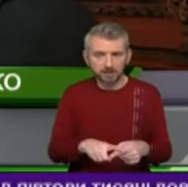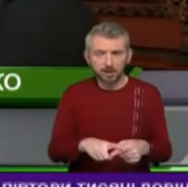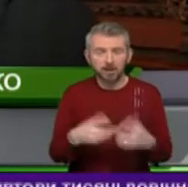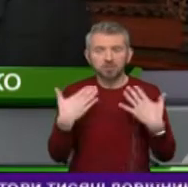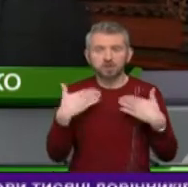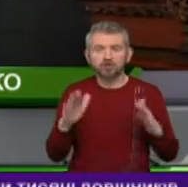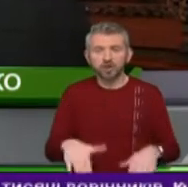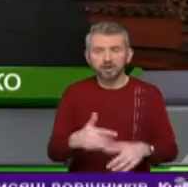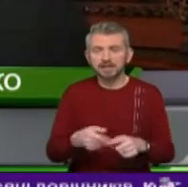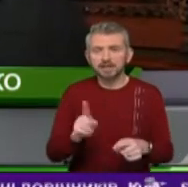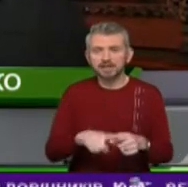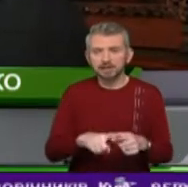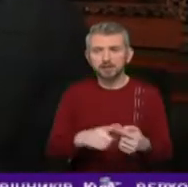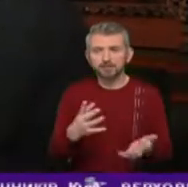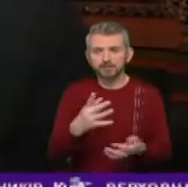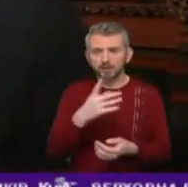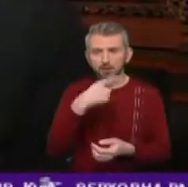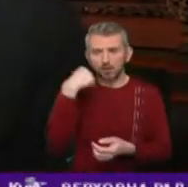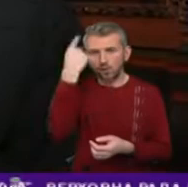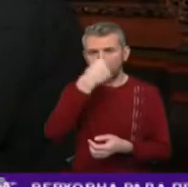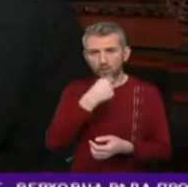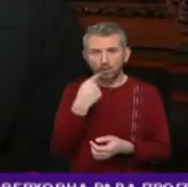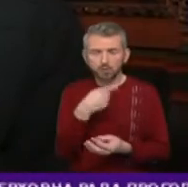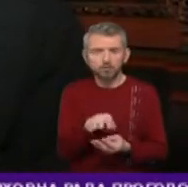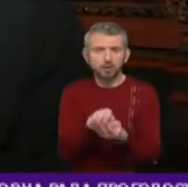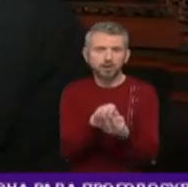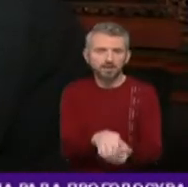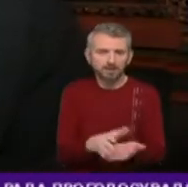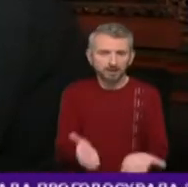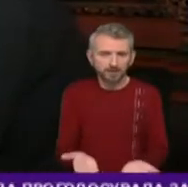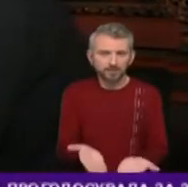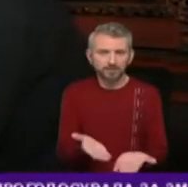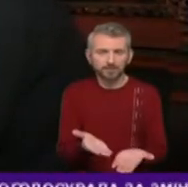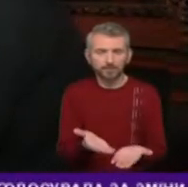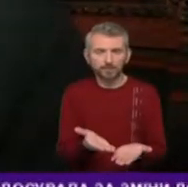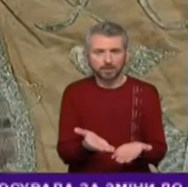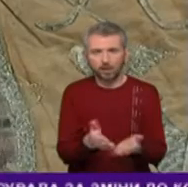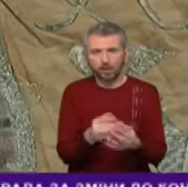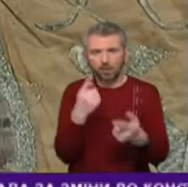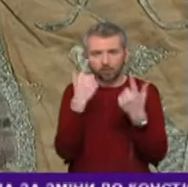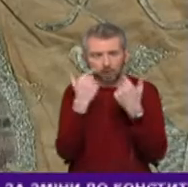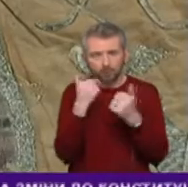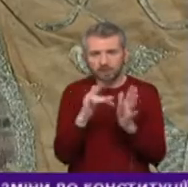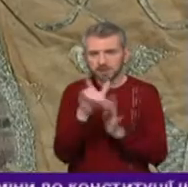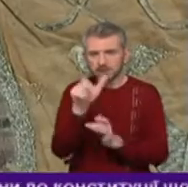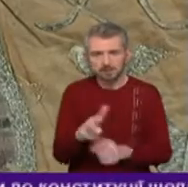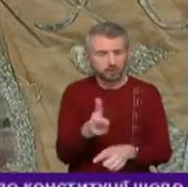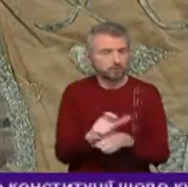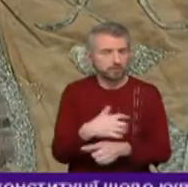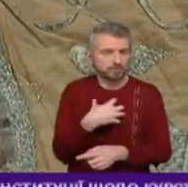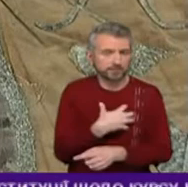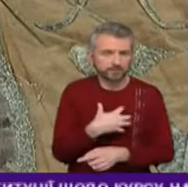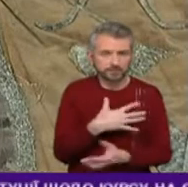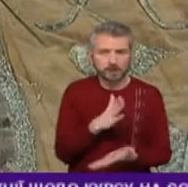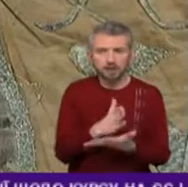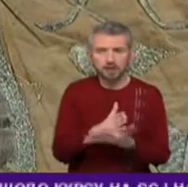Плащаниця – це образ покладення в гріб, образ оплакування Христа. Дуже має велике значення